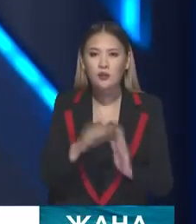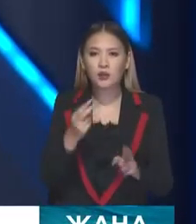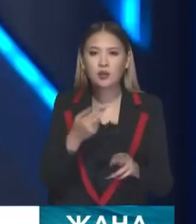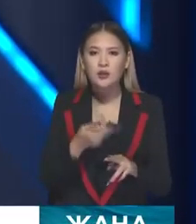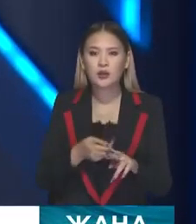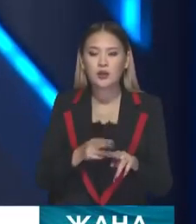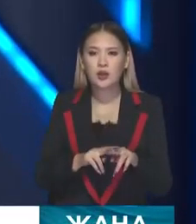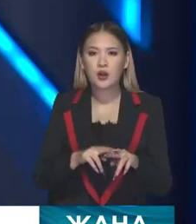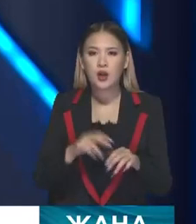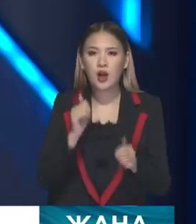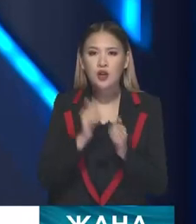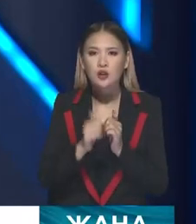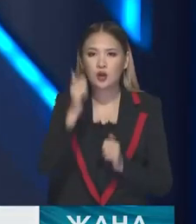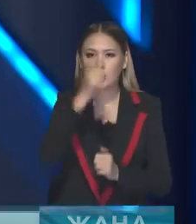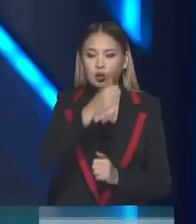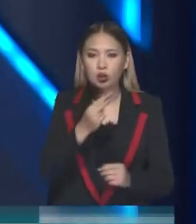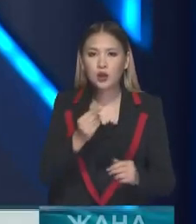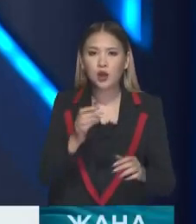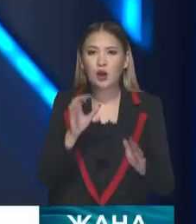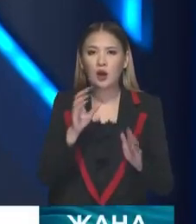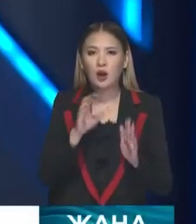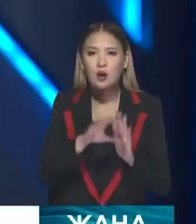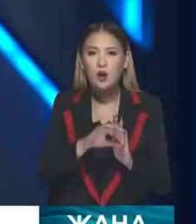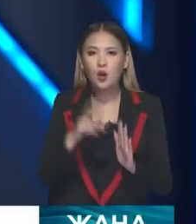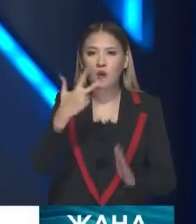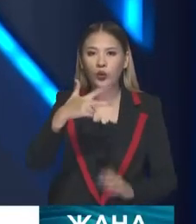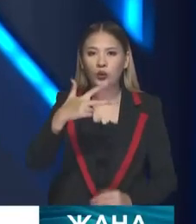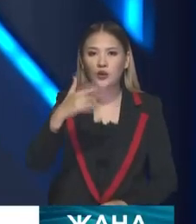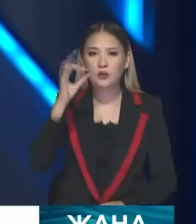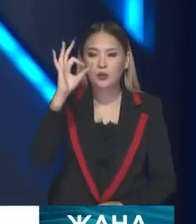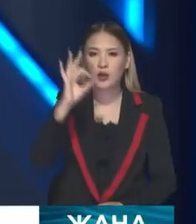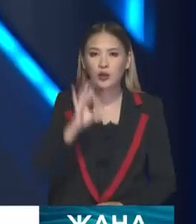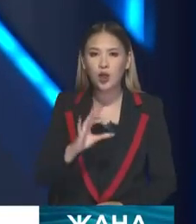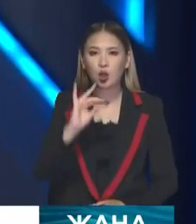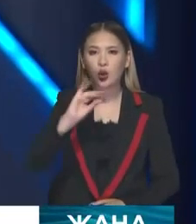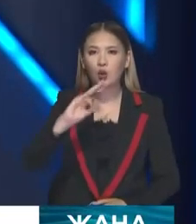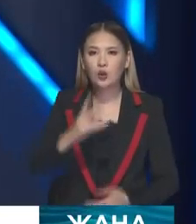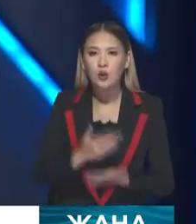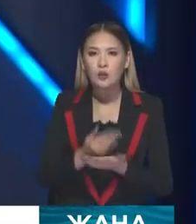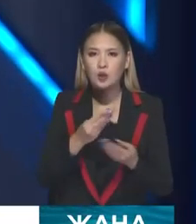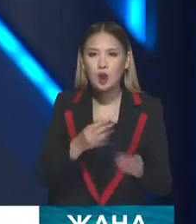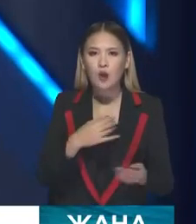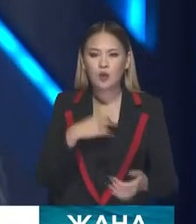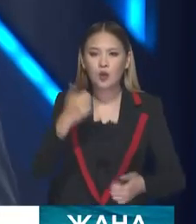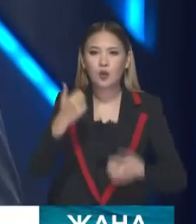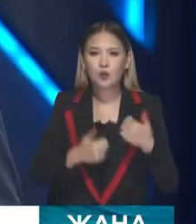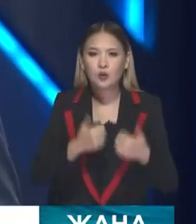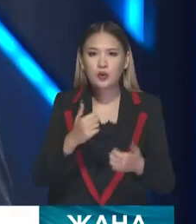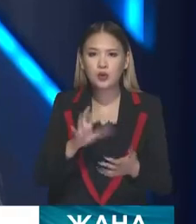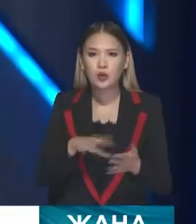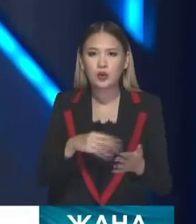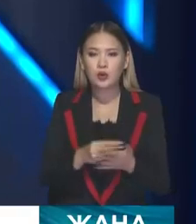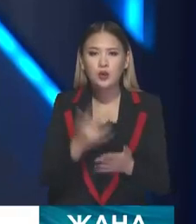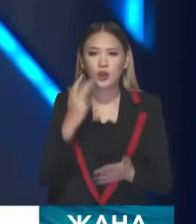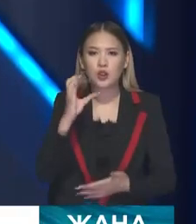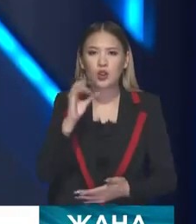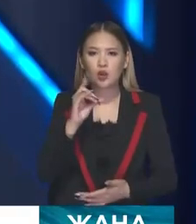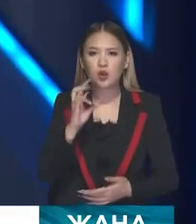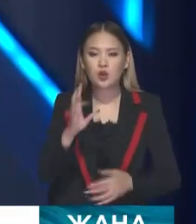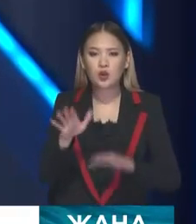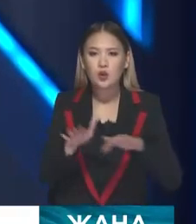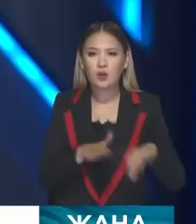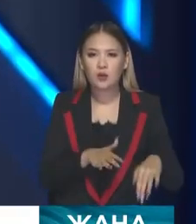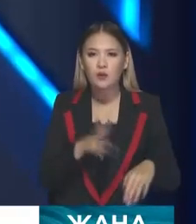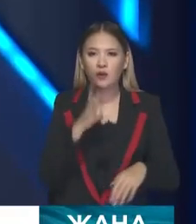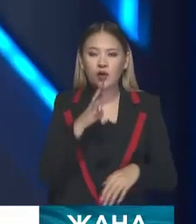Жылдың басында ақша береді, Минфин береді, кейін 30%-ын июньде береді, біз ол уақытта конкурс өткіземіз. Әрине, содан кейін сезон уақыт өтіп кетеді. Бұл бірінші